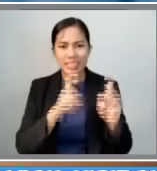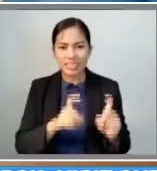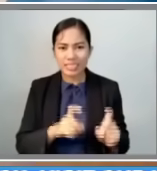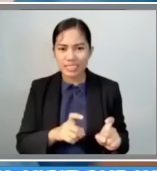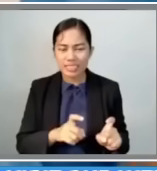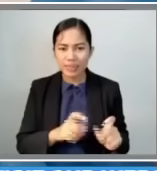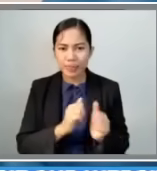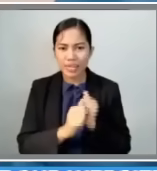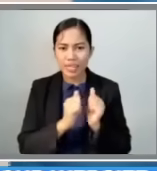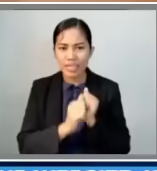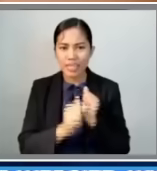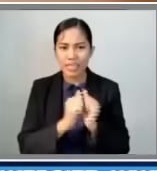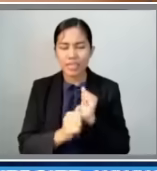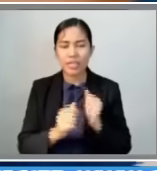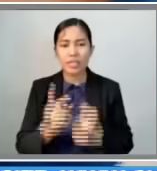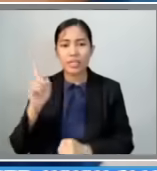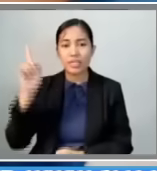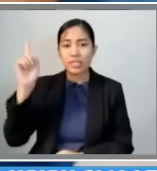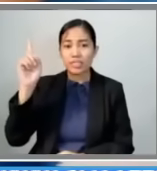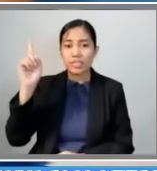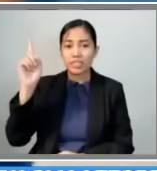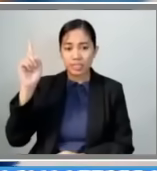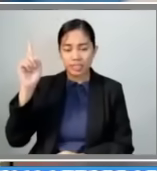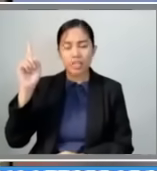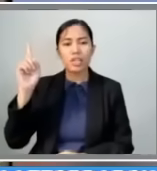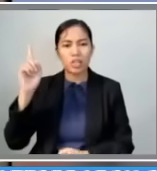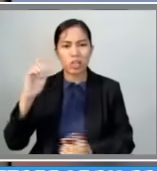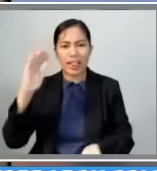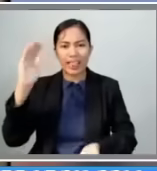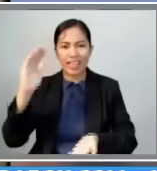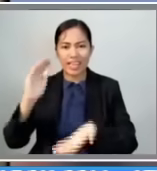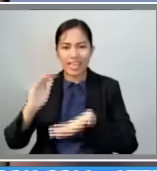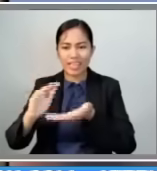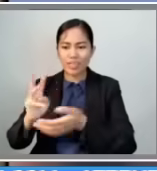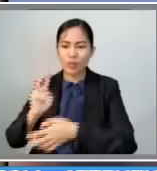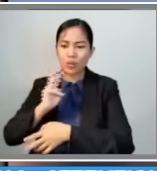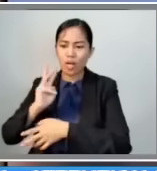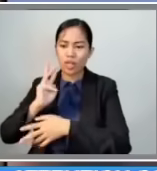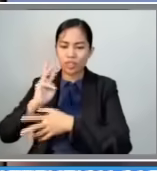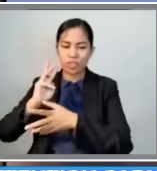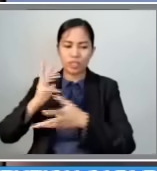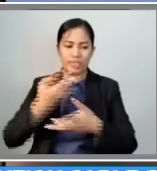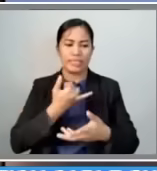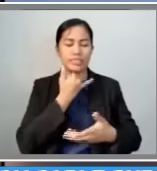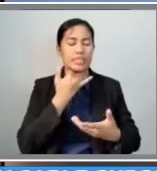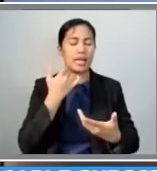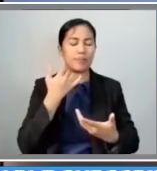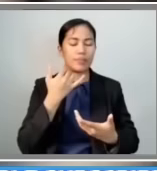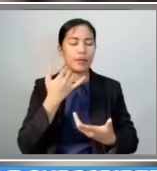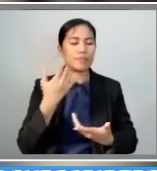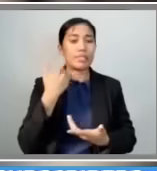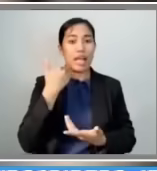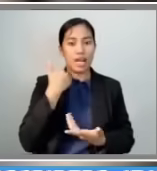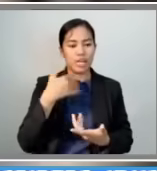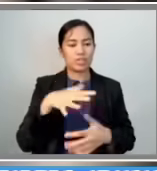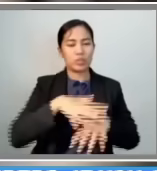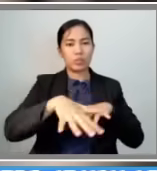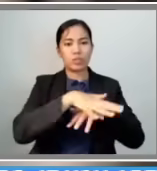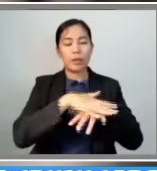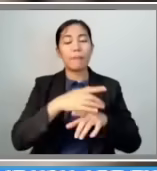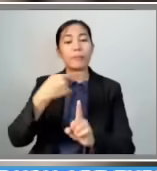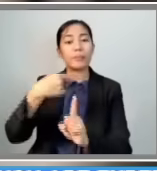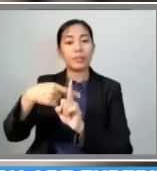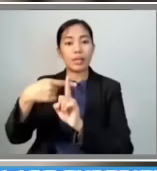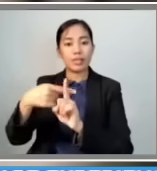ang ulan na mapupunta sa mga daluyan ng tubig. Seryoso rin ang lungsod sa pagbabantay sa kanilang mga watershed at